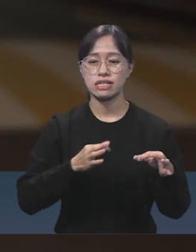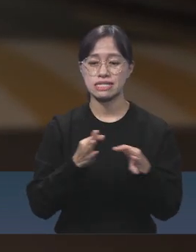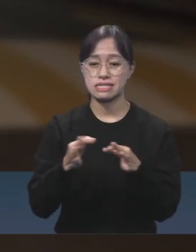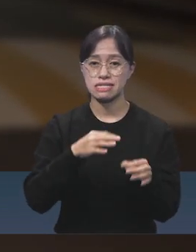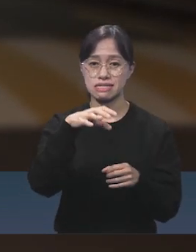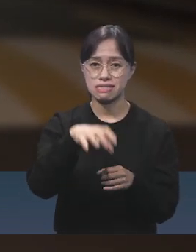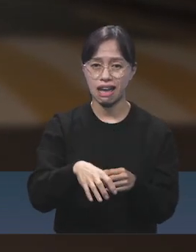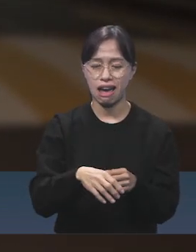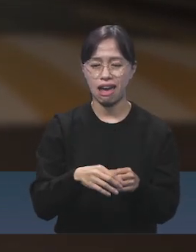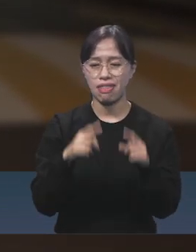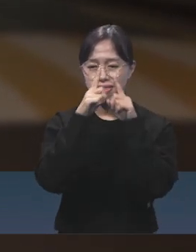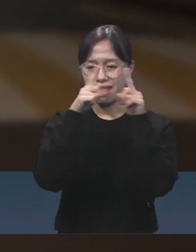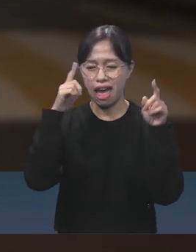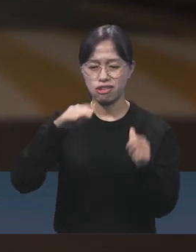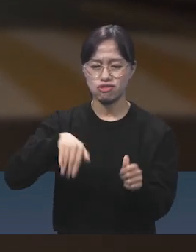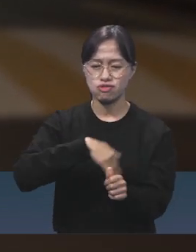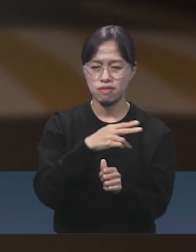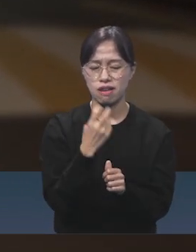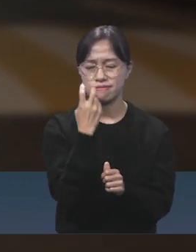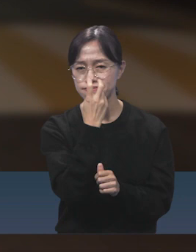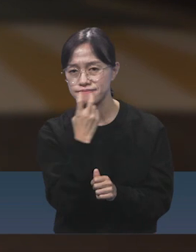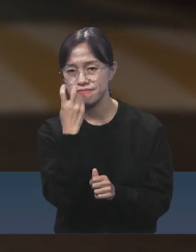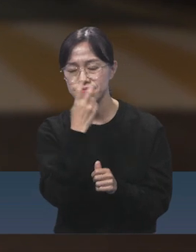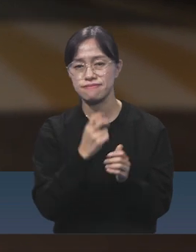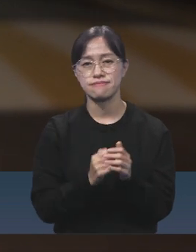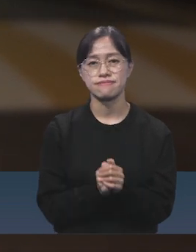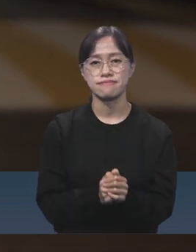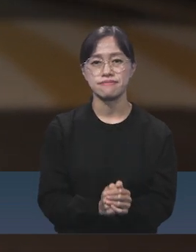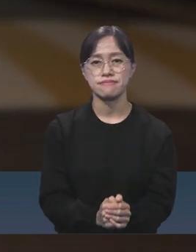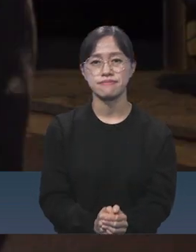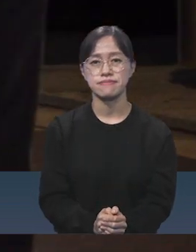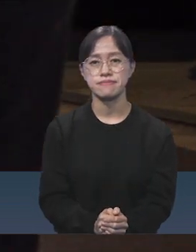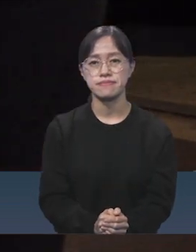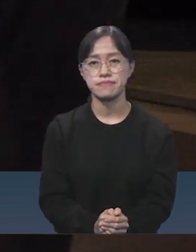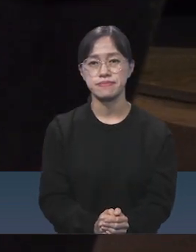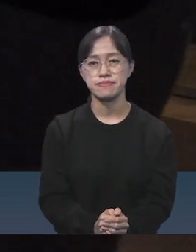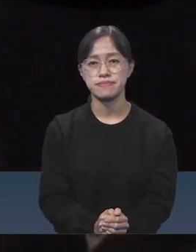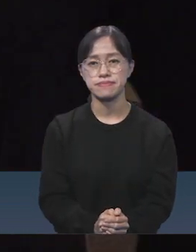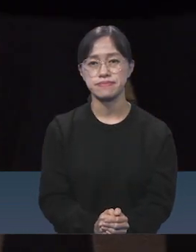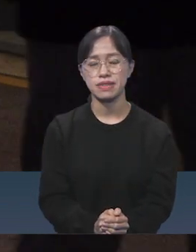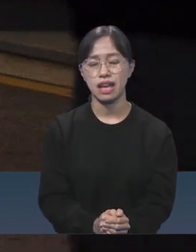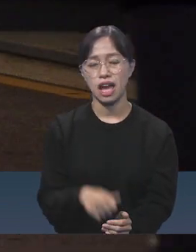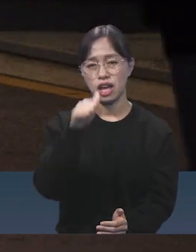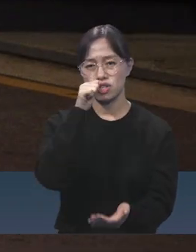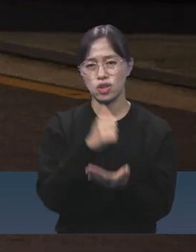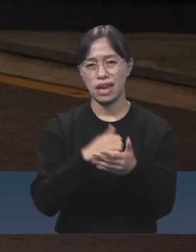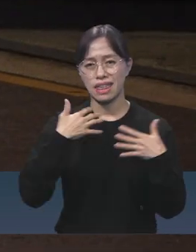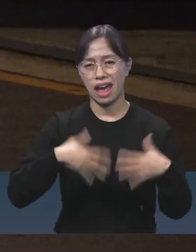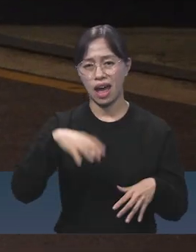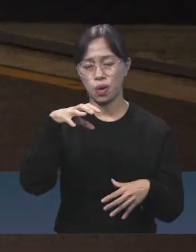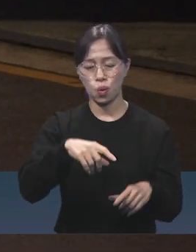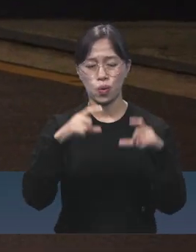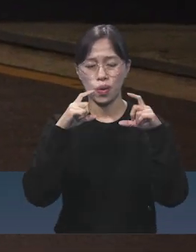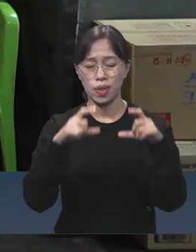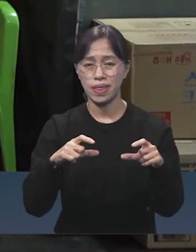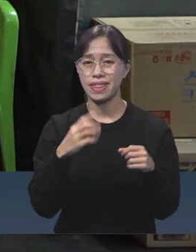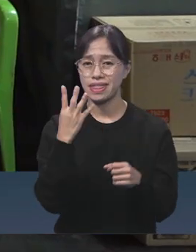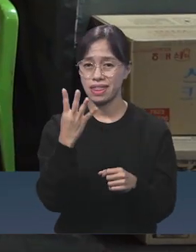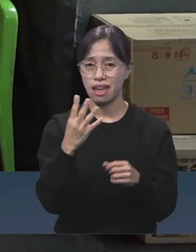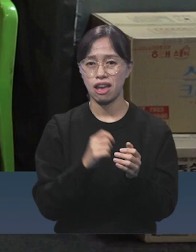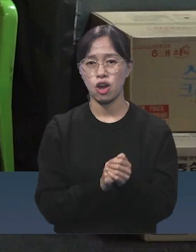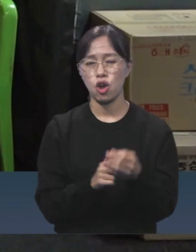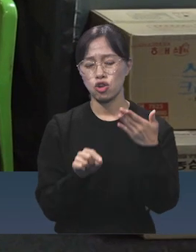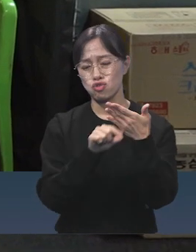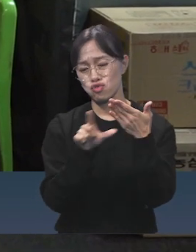등 대학가 주변을 순찰하며 구민의 안전을 살폈습니다 군은 범죄 취약 지역으로 지정된 네개